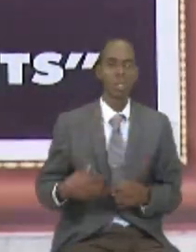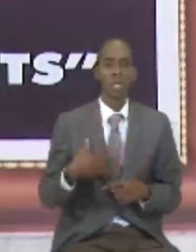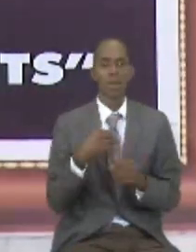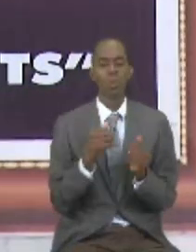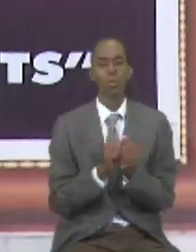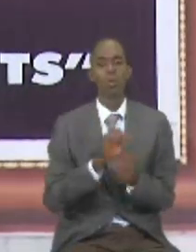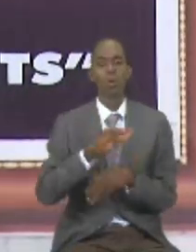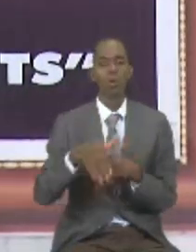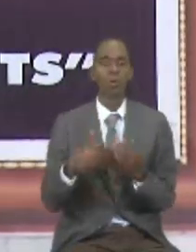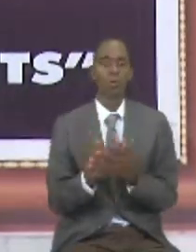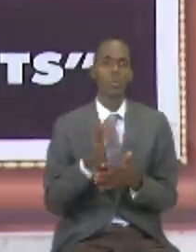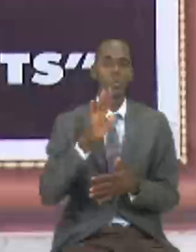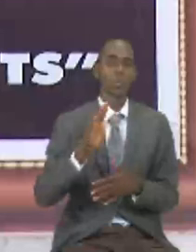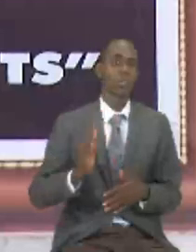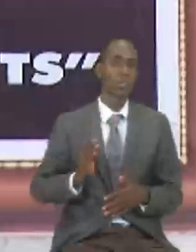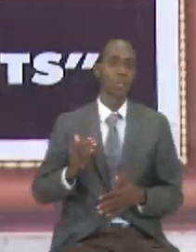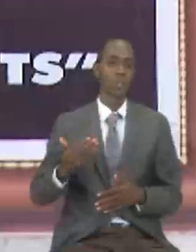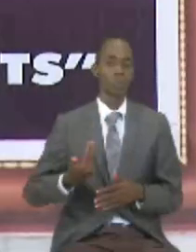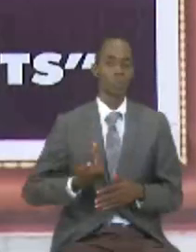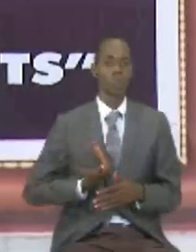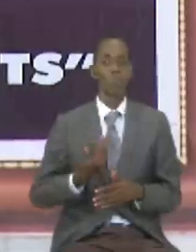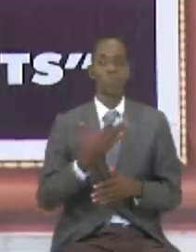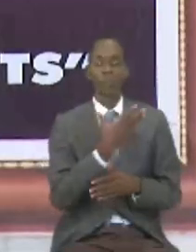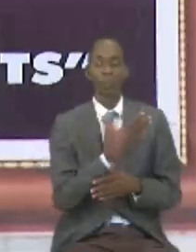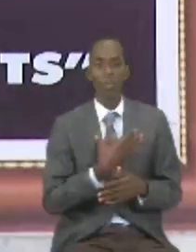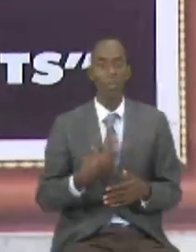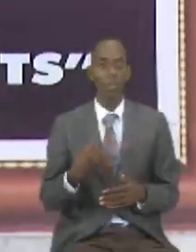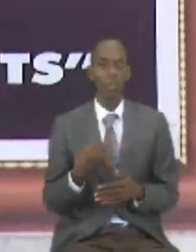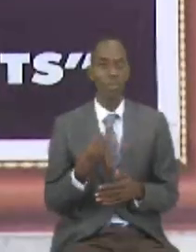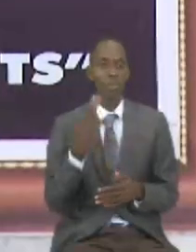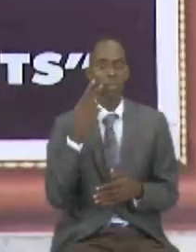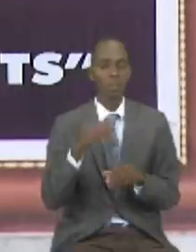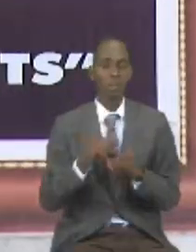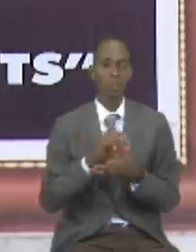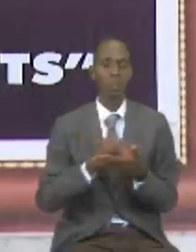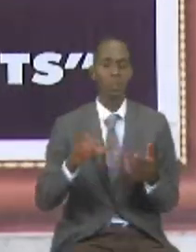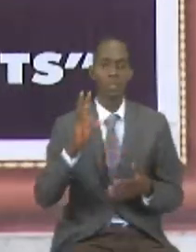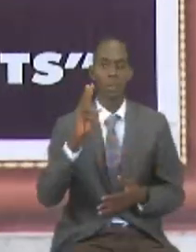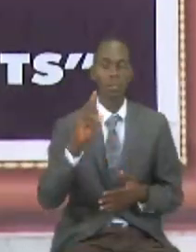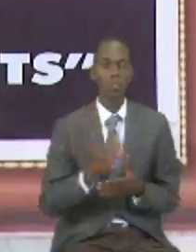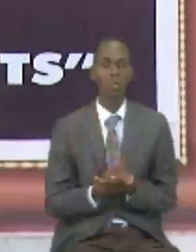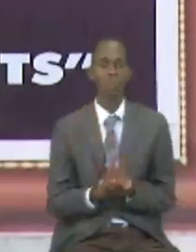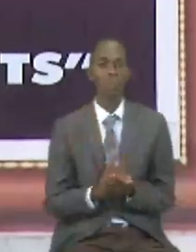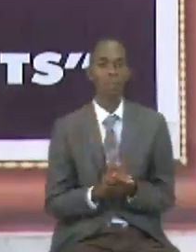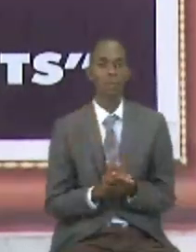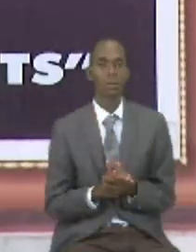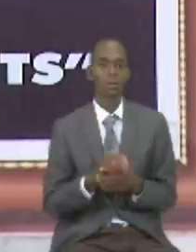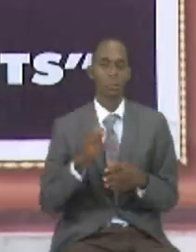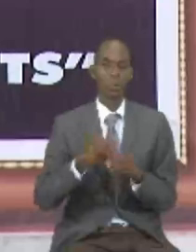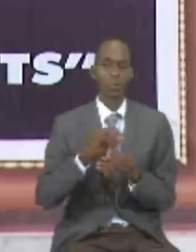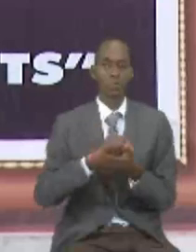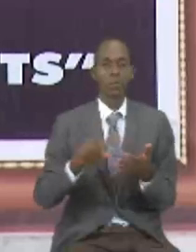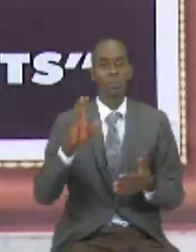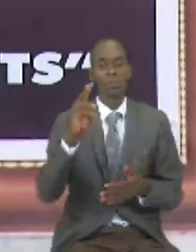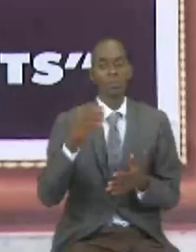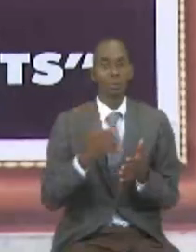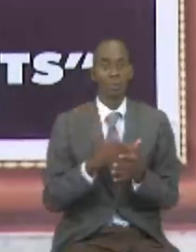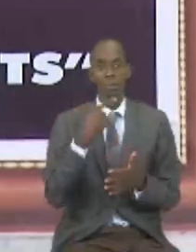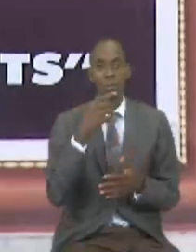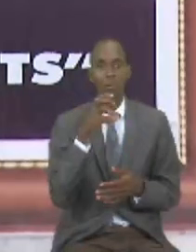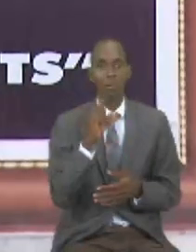l'évidence de la circoncision spirituelle, la sanctification. Verset 16 ici. Verset